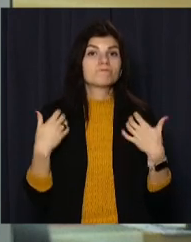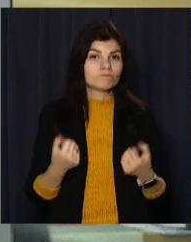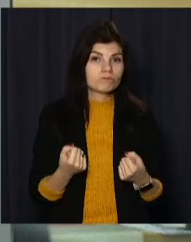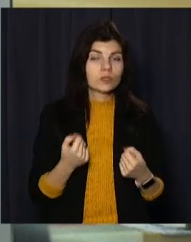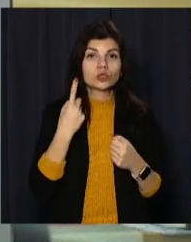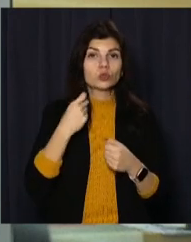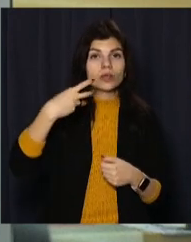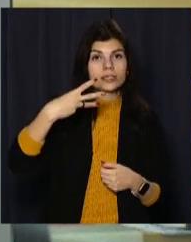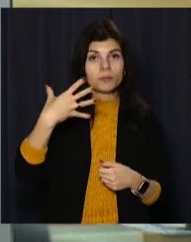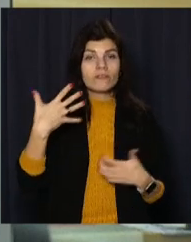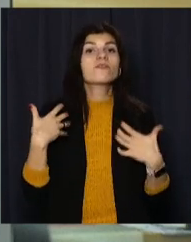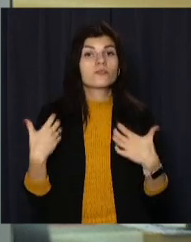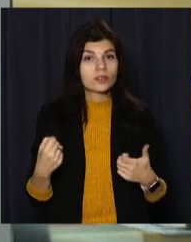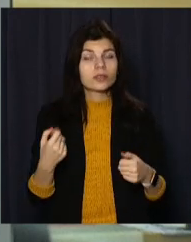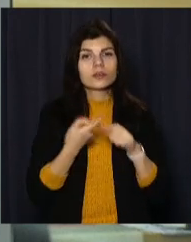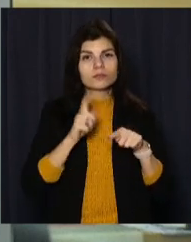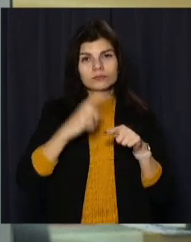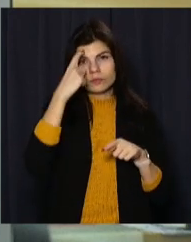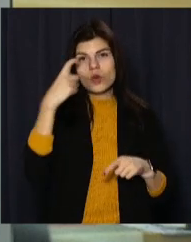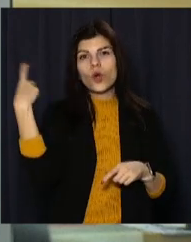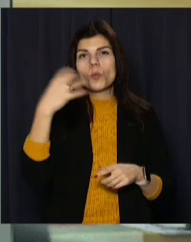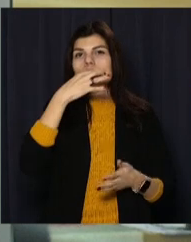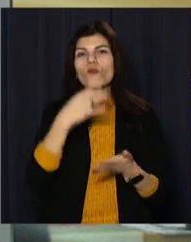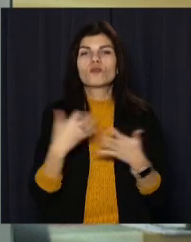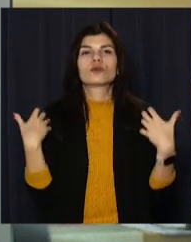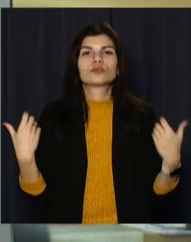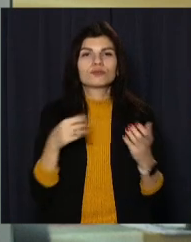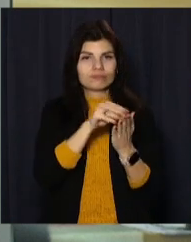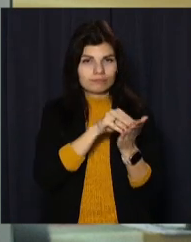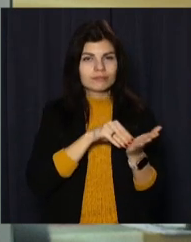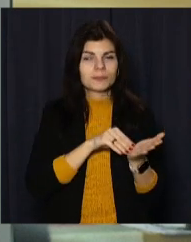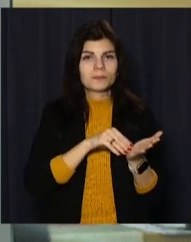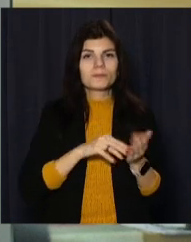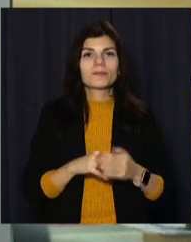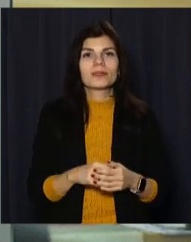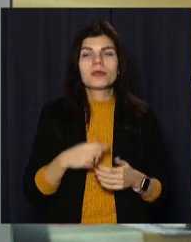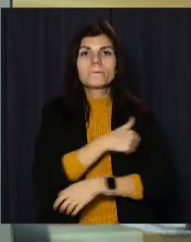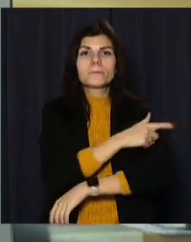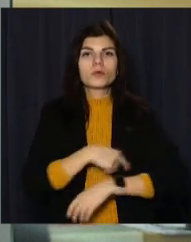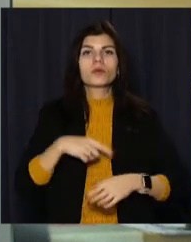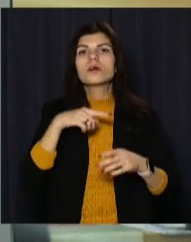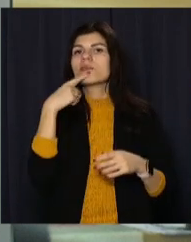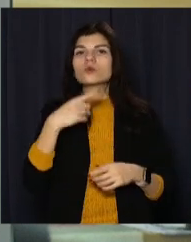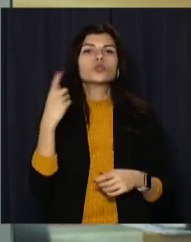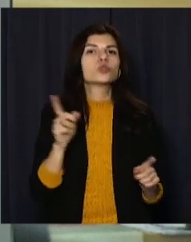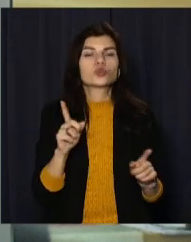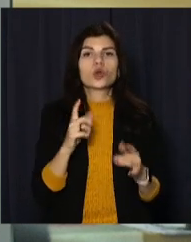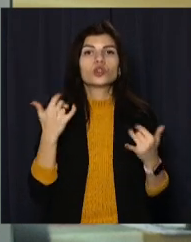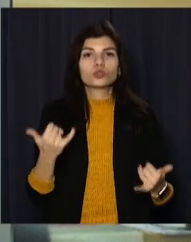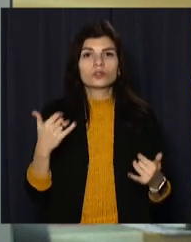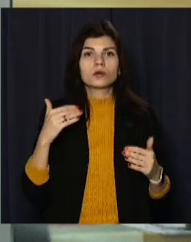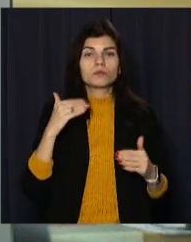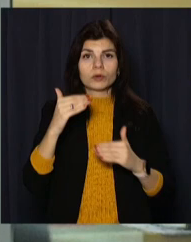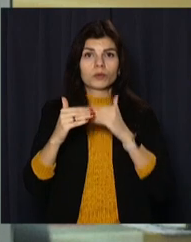хворобу – 135. Про це повідомили в обласному департаменті охорони здоров'я. Медики констатують, йдуть вгору